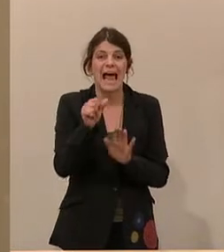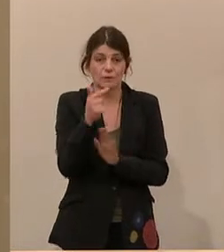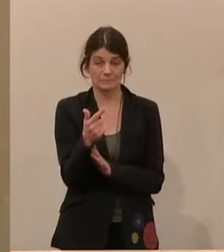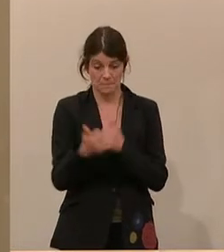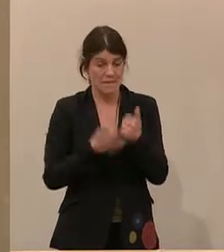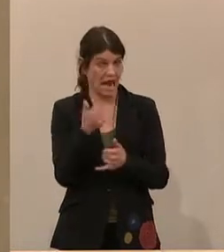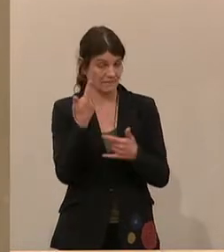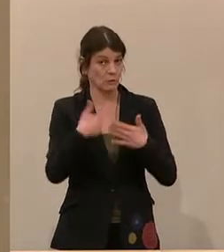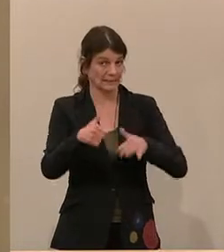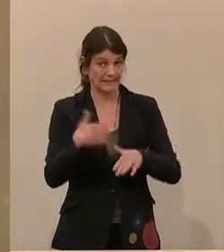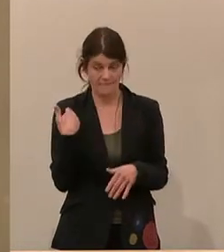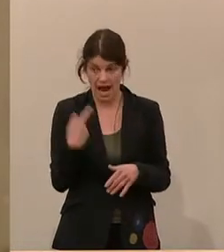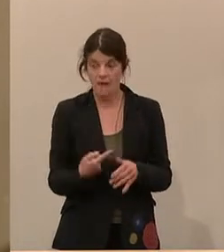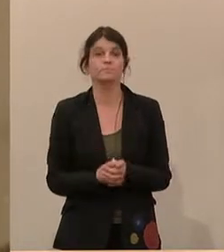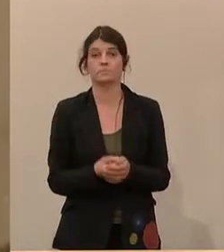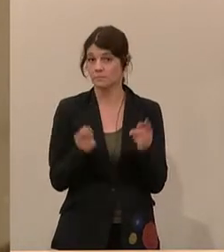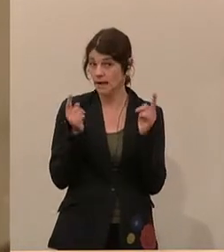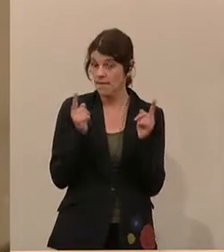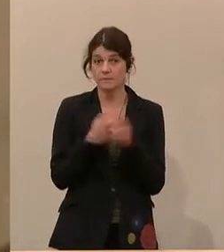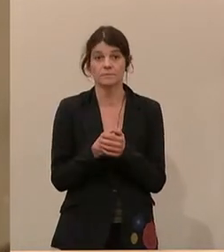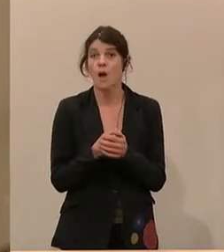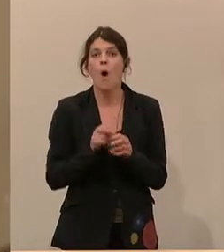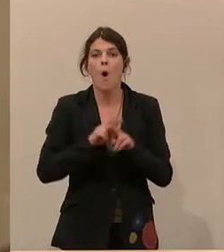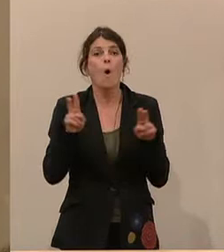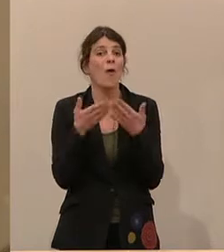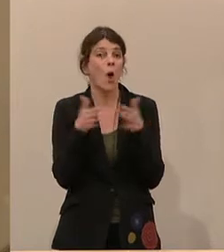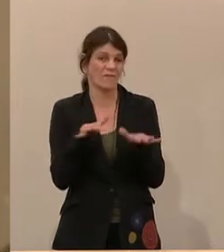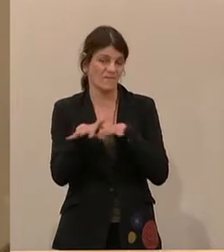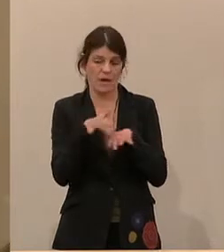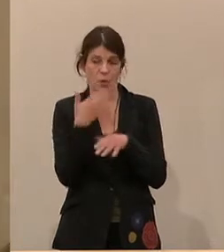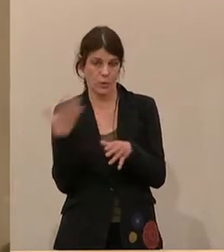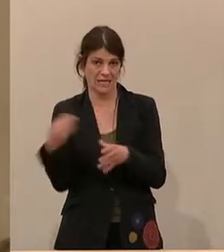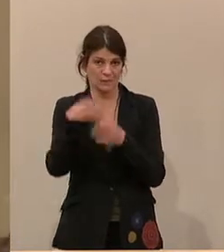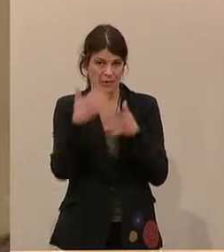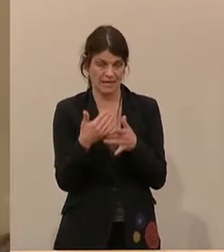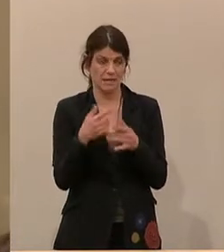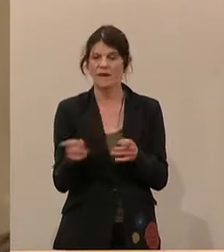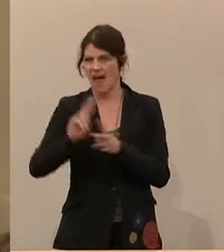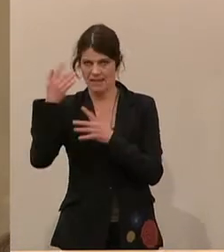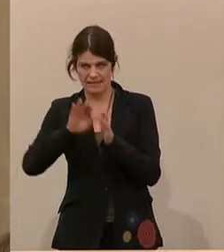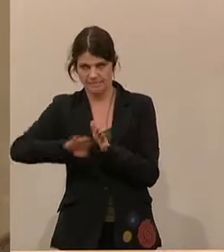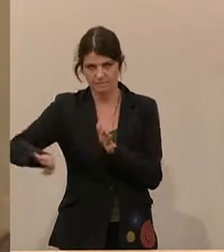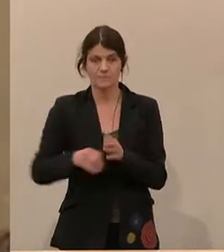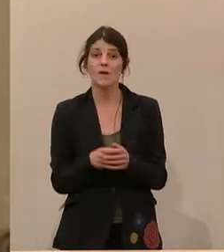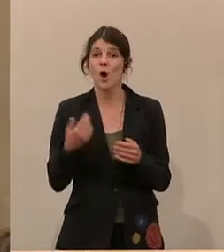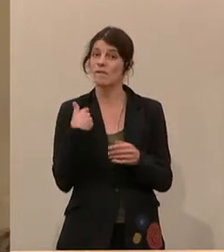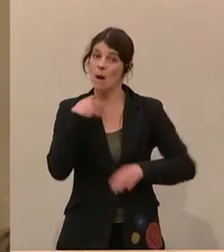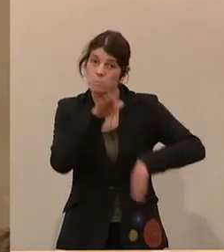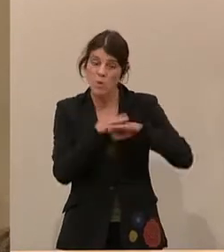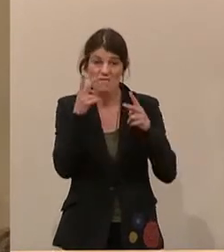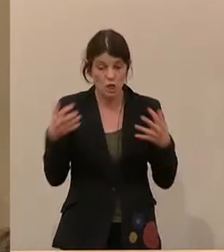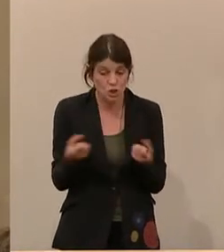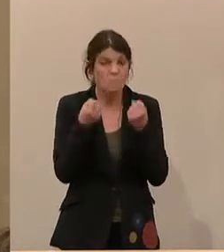183.071 im Jahr 2016. Das ist im Übrigen noch ohne den öffentlichen Verkehr, weil der ist anders gerechnet. Und wir hatten eine